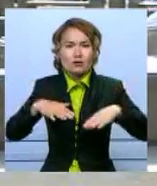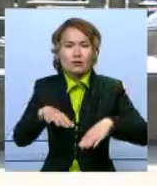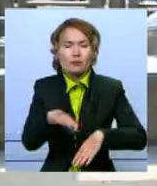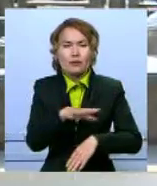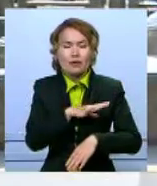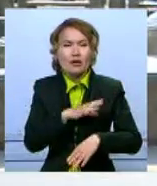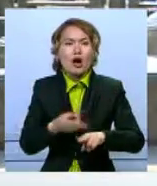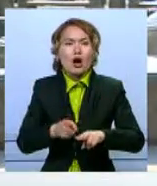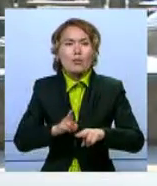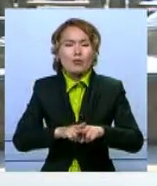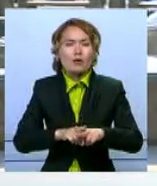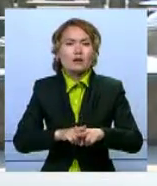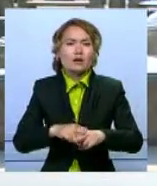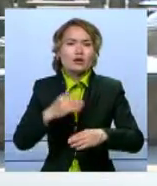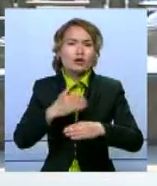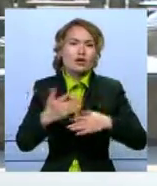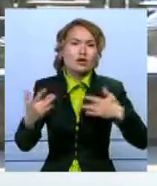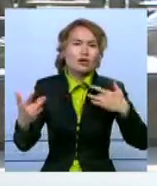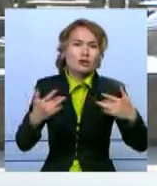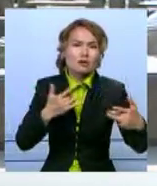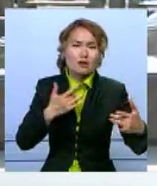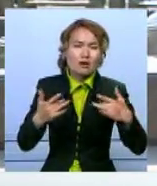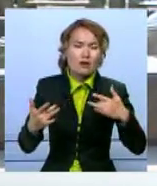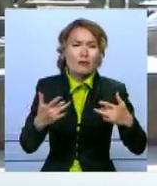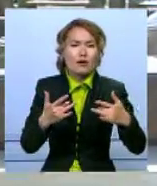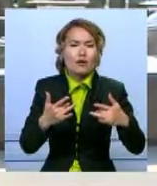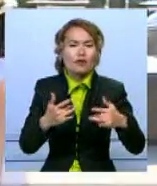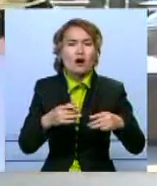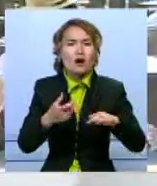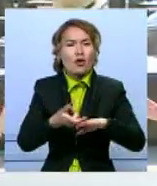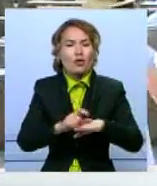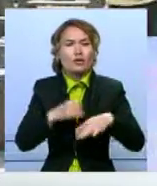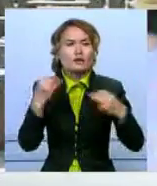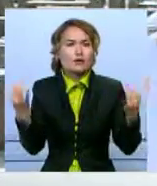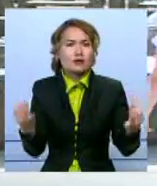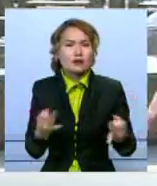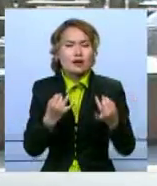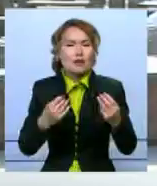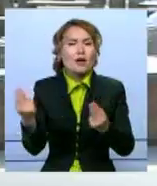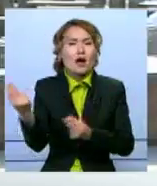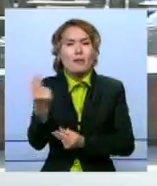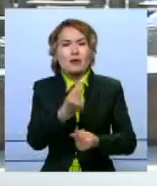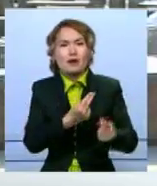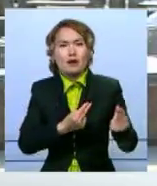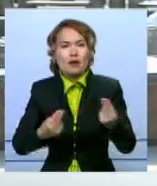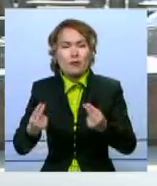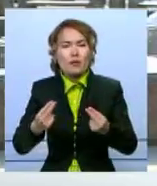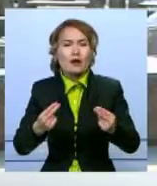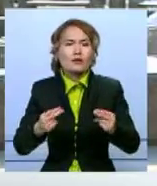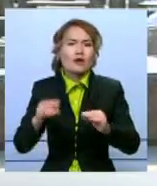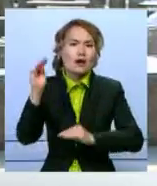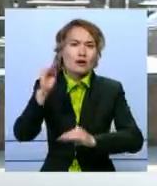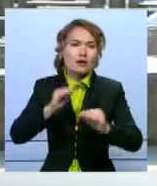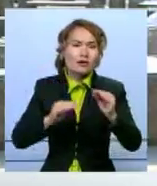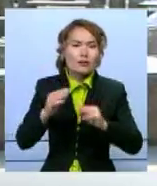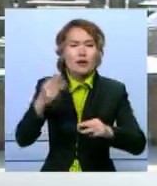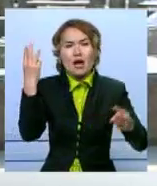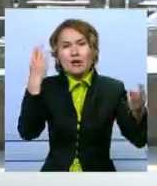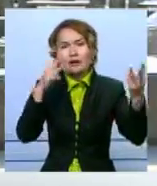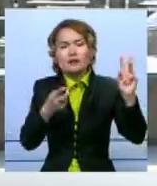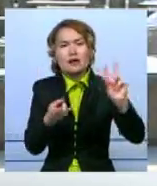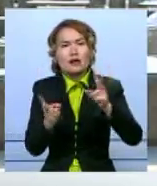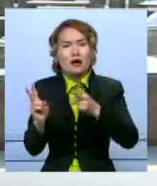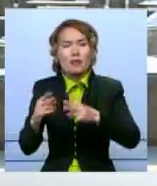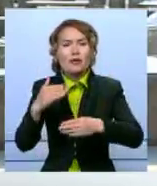Ал бұл көрмесеңіз шағын ақпарат бере кетейін. Бұл бейнелеу, сәулет, мүсін, өнеркәсіптік дизайн, хореография